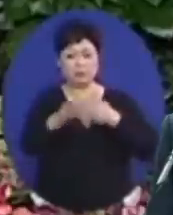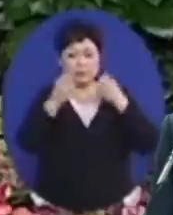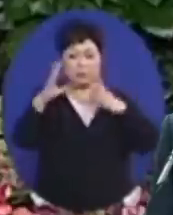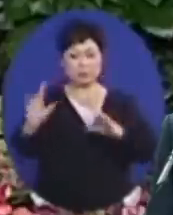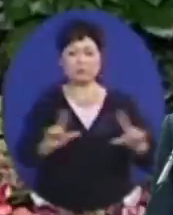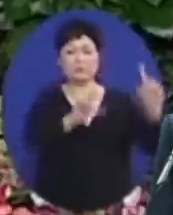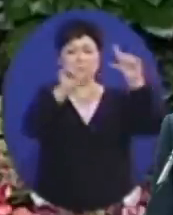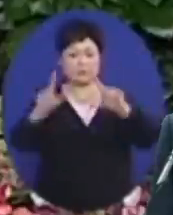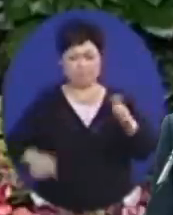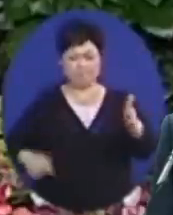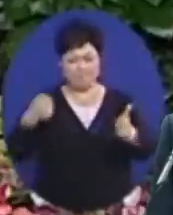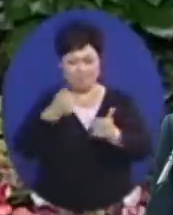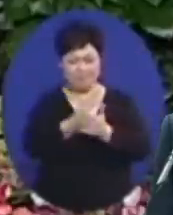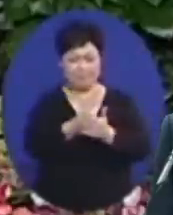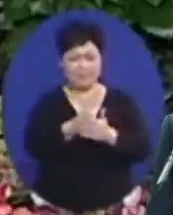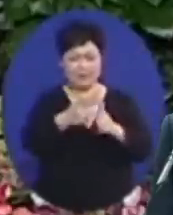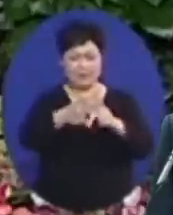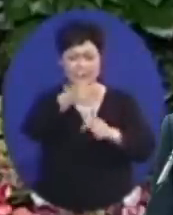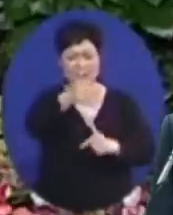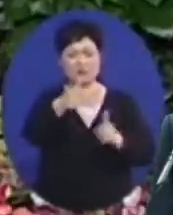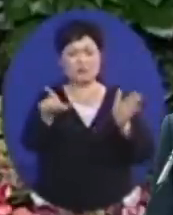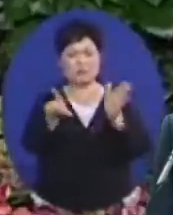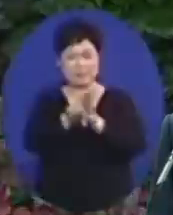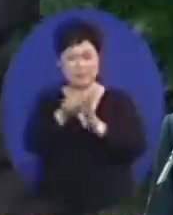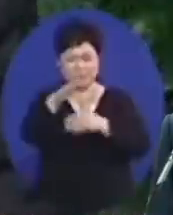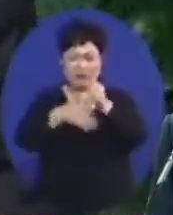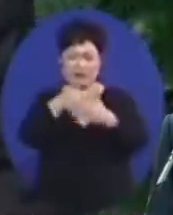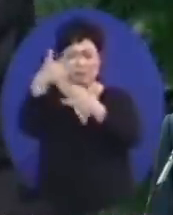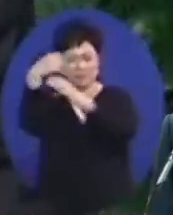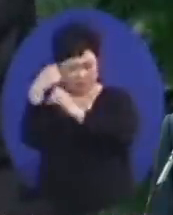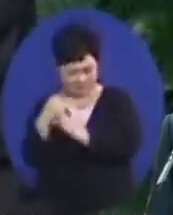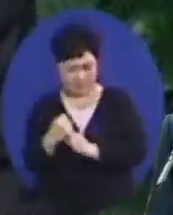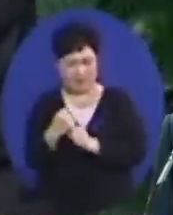살기로 결심을 하고 예수님을 모시고 하나님을 의지하고